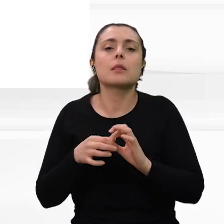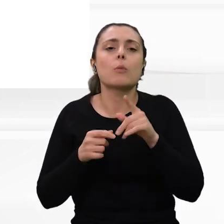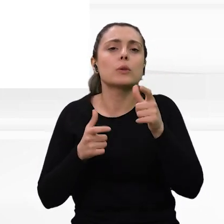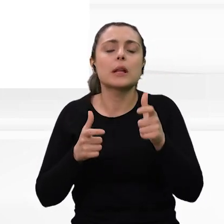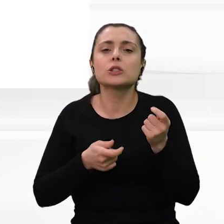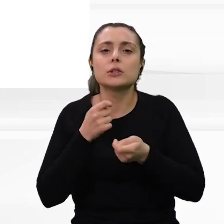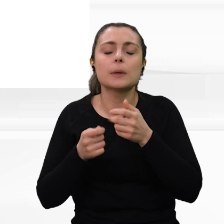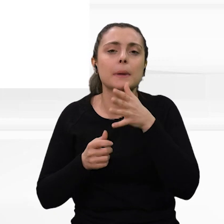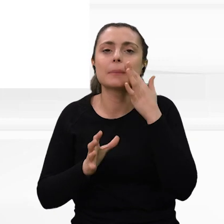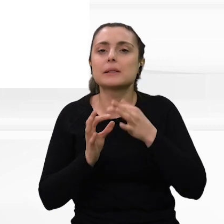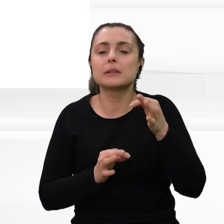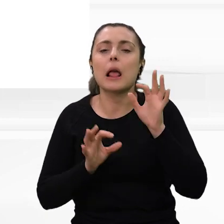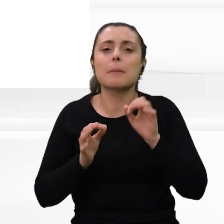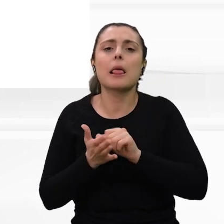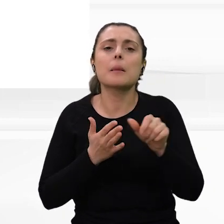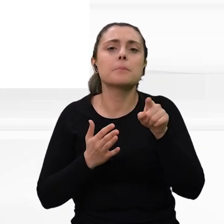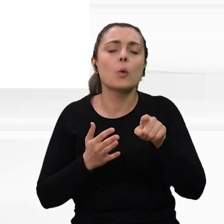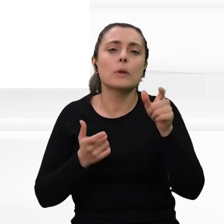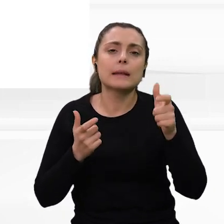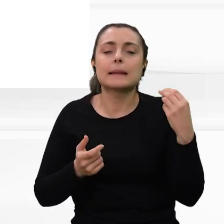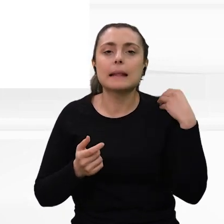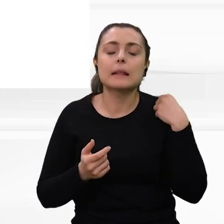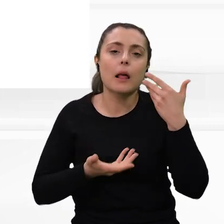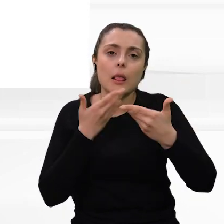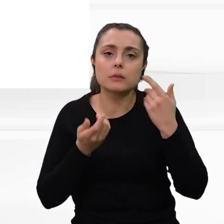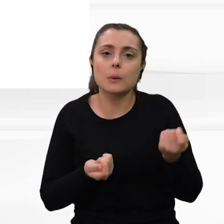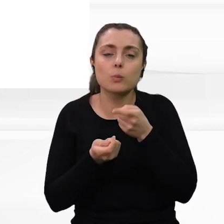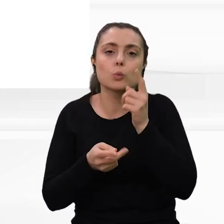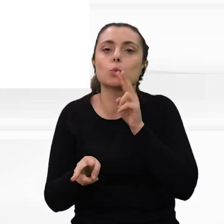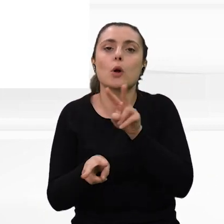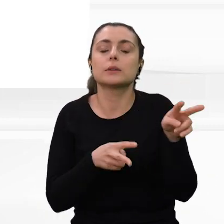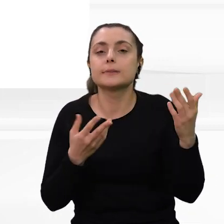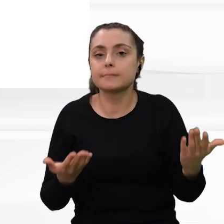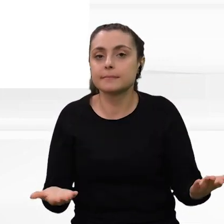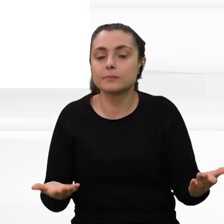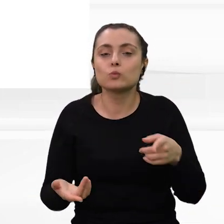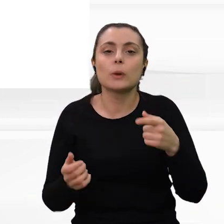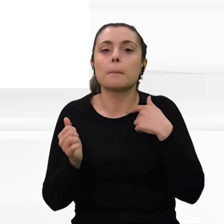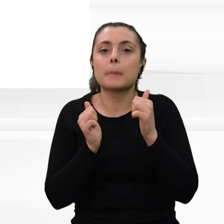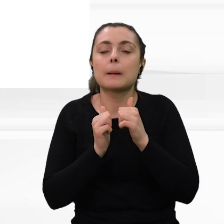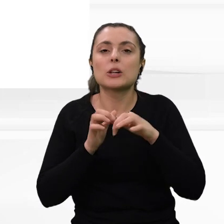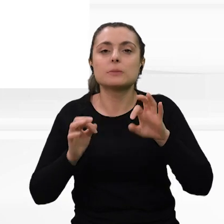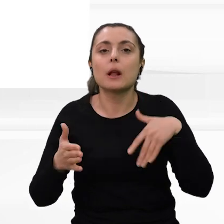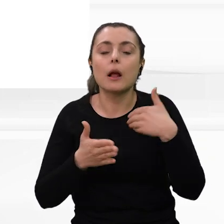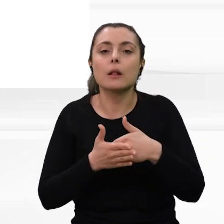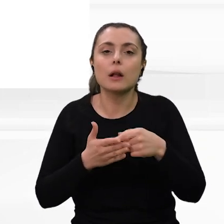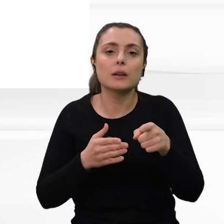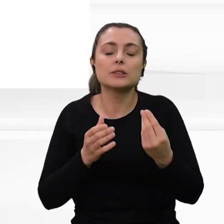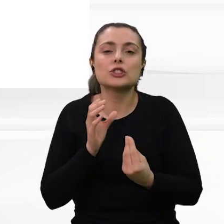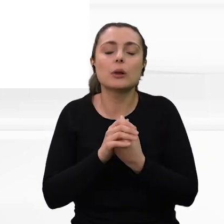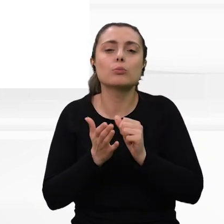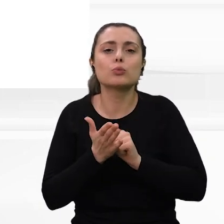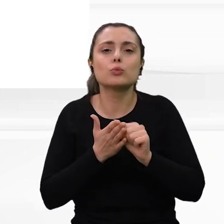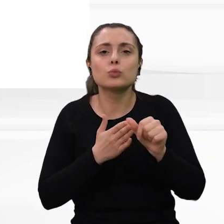bir tekim bu alanda çalışan Bilim insanlarının hemen hepsinin onu yeniden tarif etme çabası da bunu göstermektedir bununla beraber şimdiye kadar ortaya